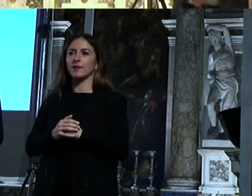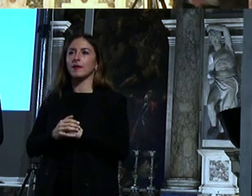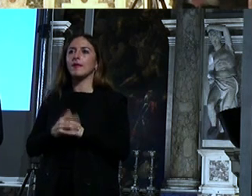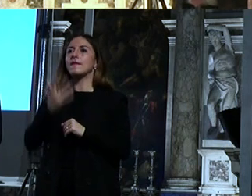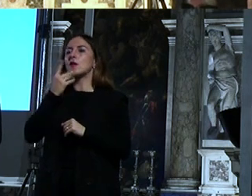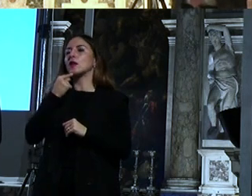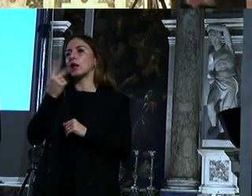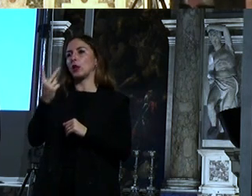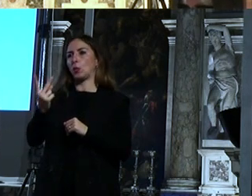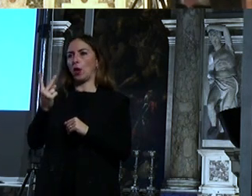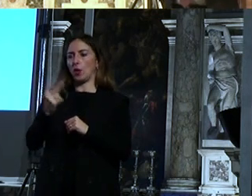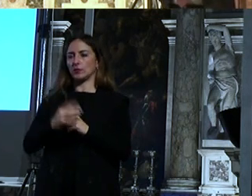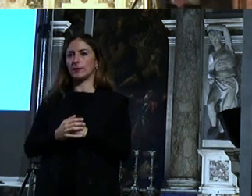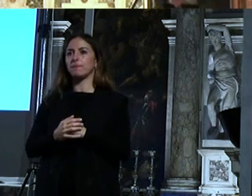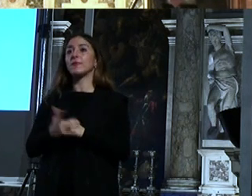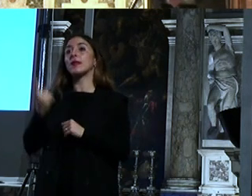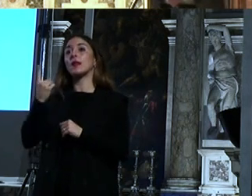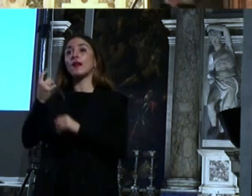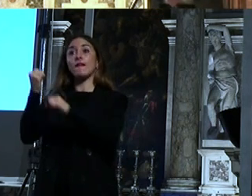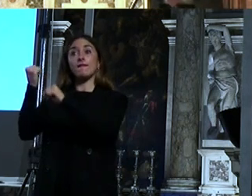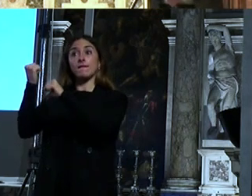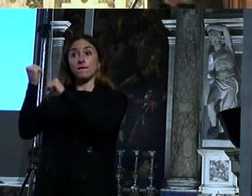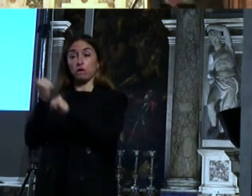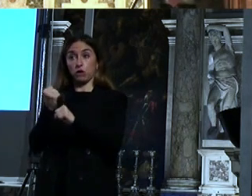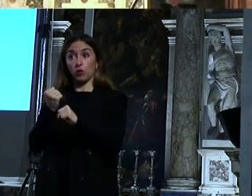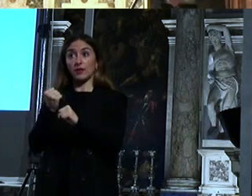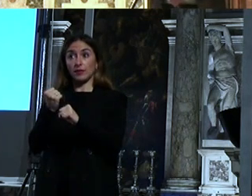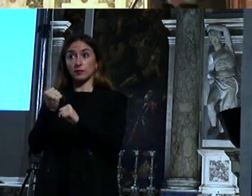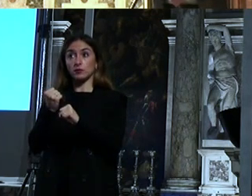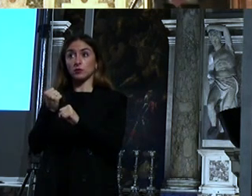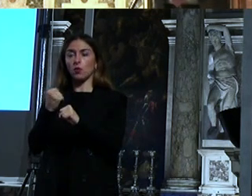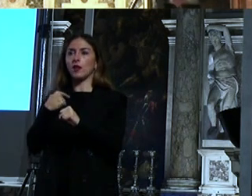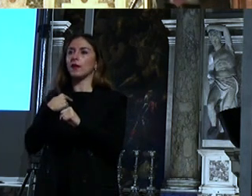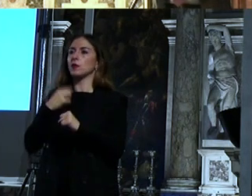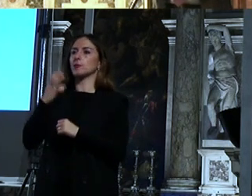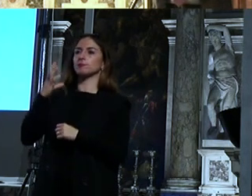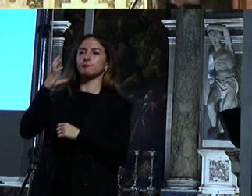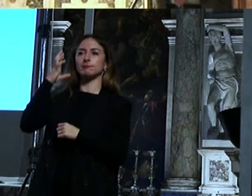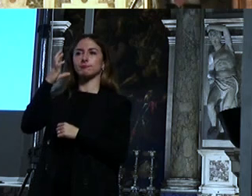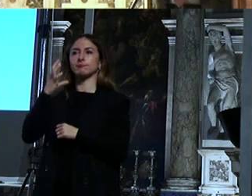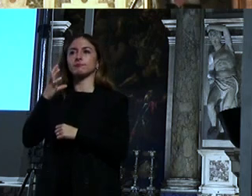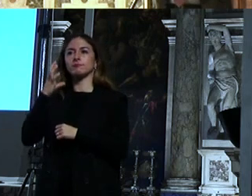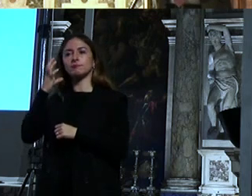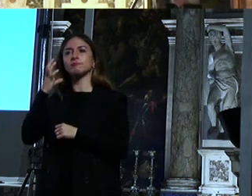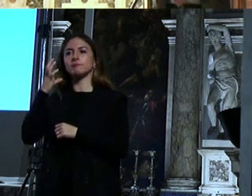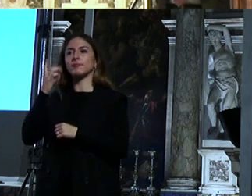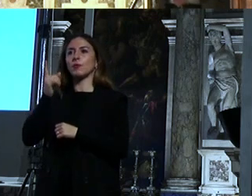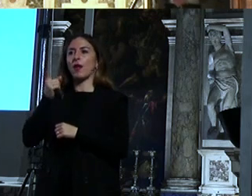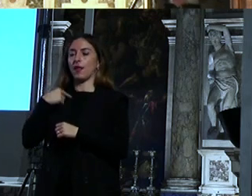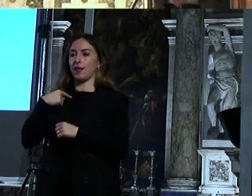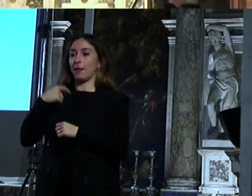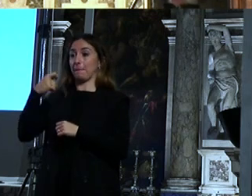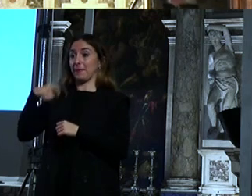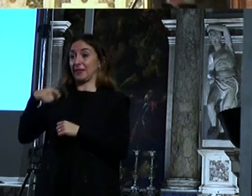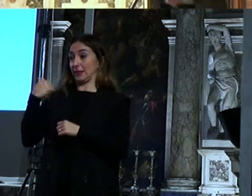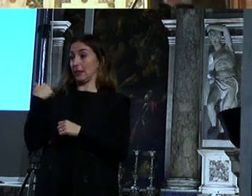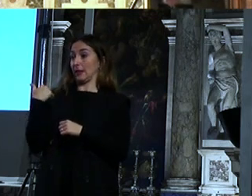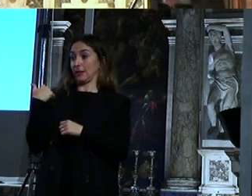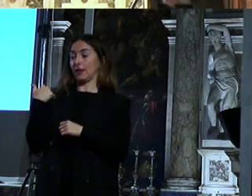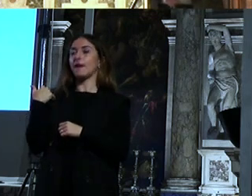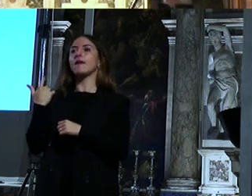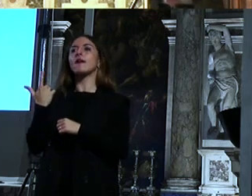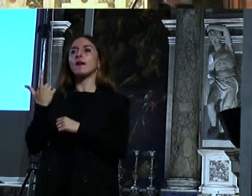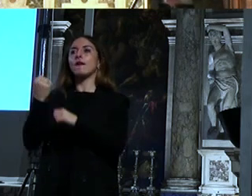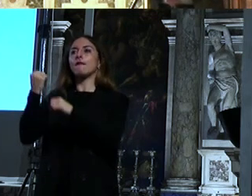due cose. Uno, che la Fondazione, ho il privilegio di avere la presidenza da poco, ma la Fondazione è